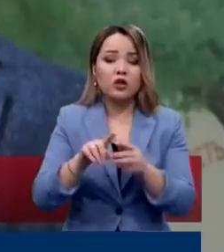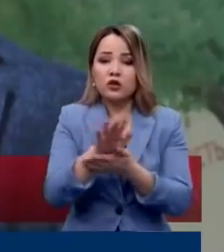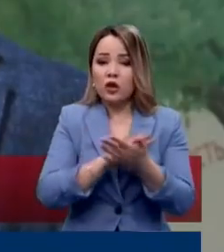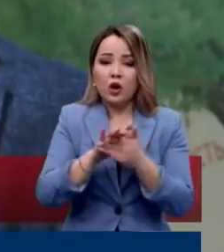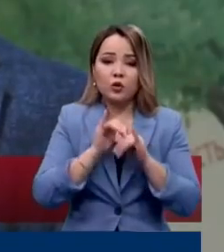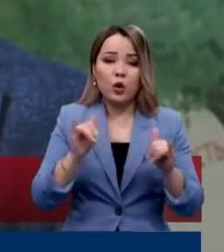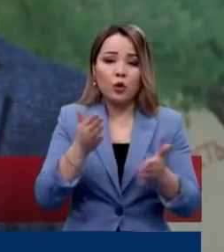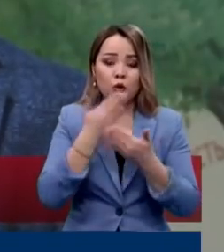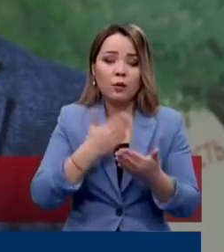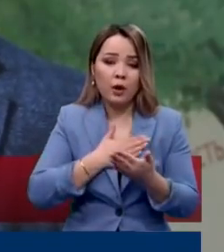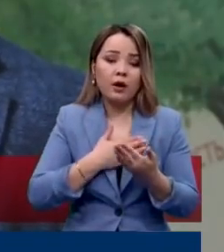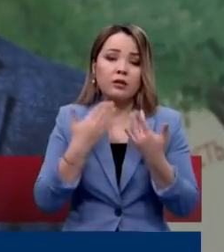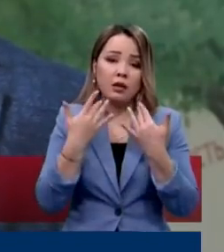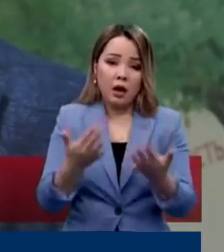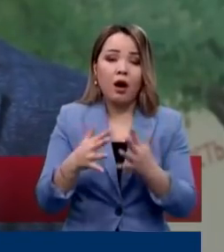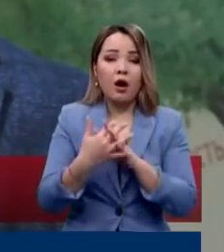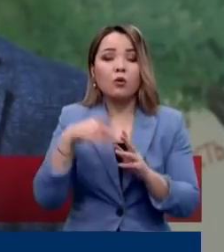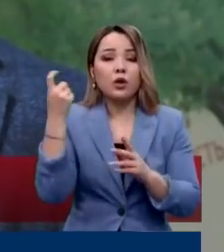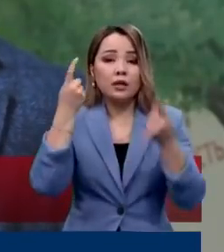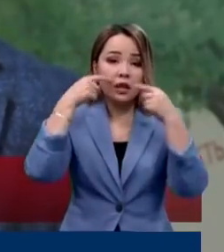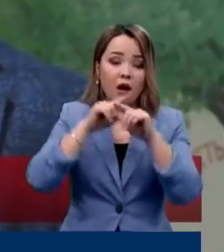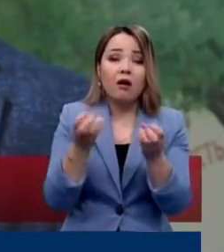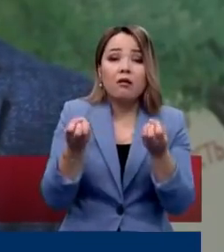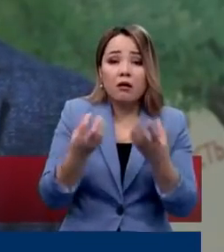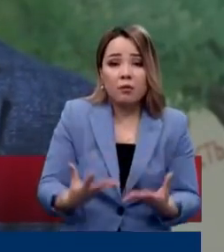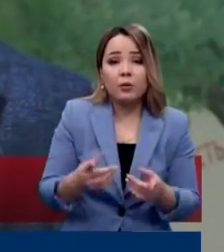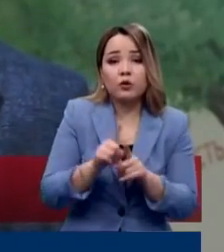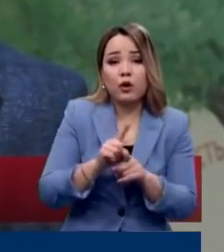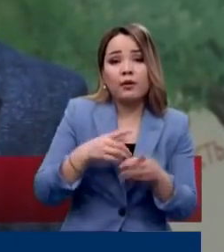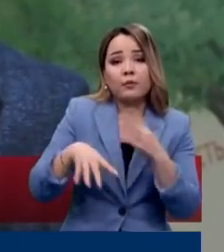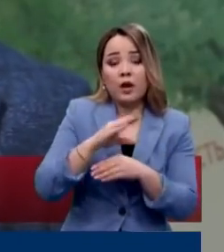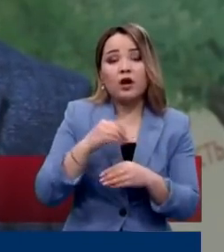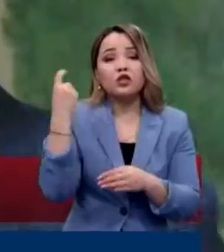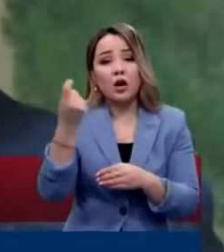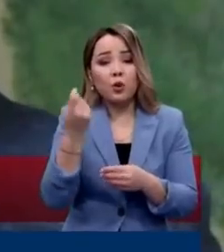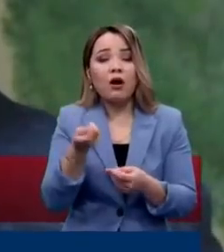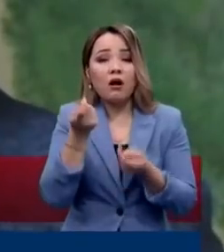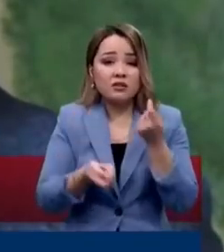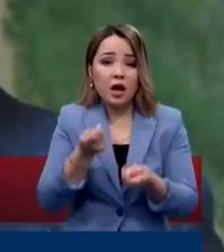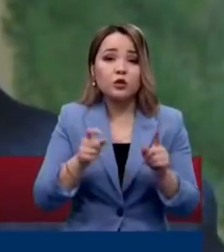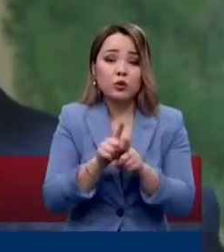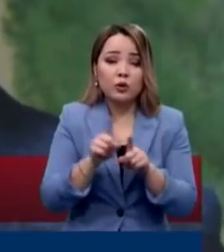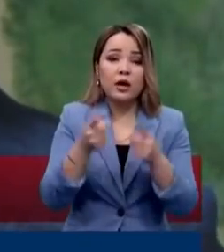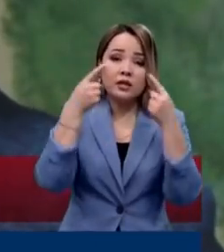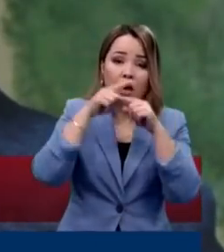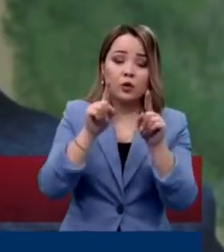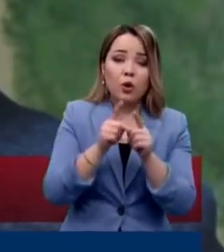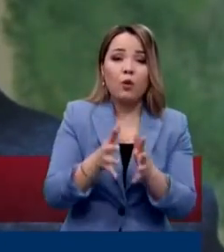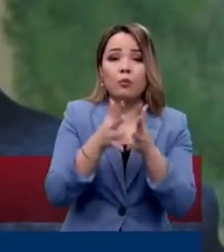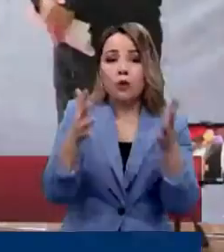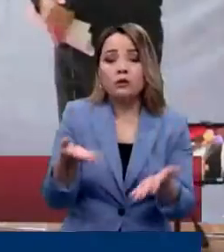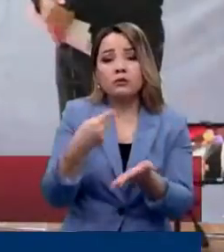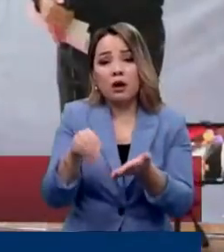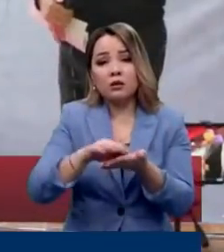талабымыз ауыл шаруашылық техникасы, соның ішінде мына қарапайым шаруалар қолданатын арзан техника. Көліктерге утиль алым 0 болу